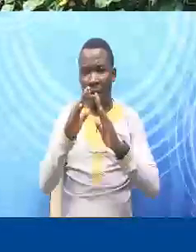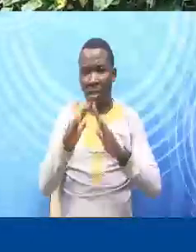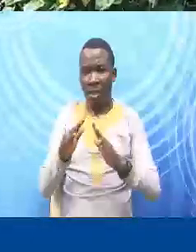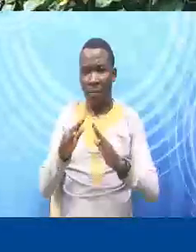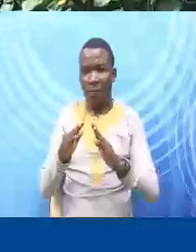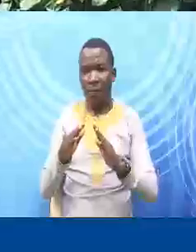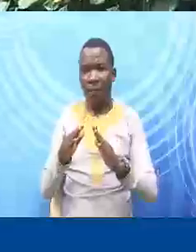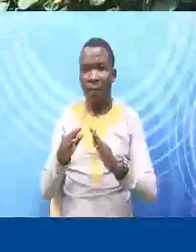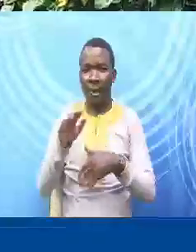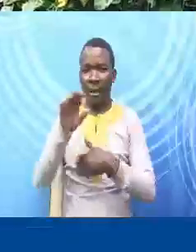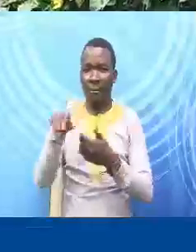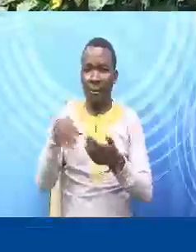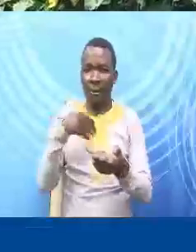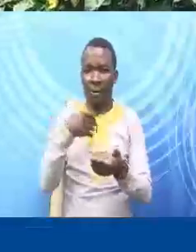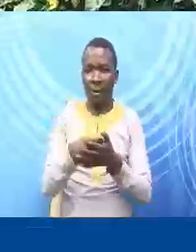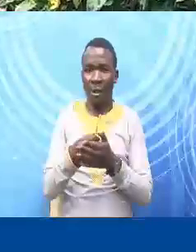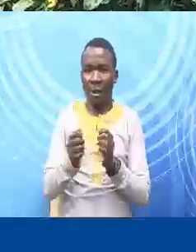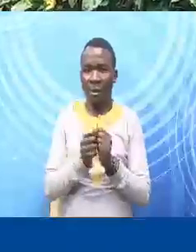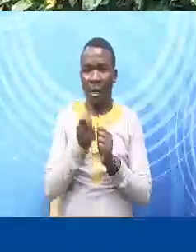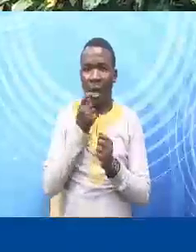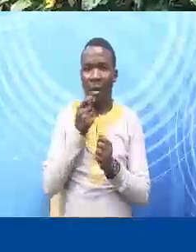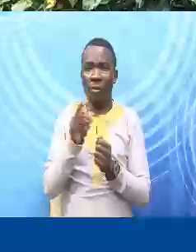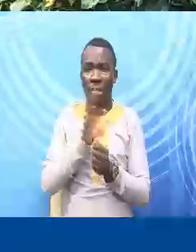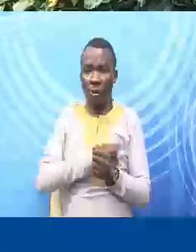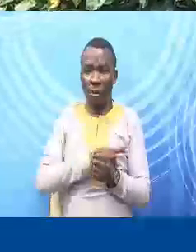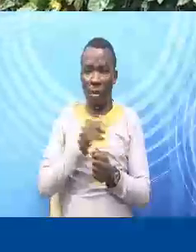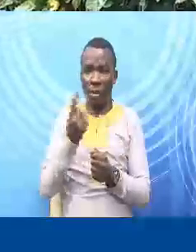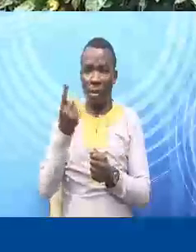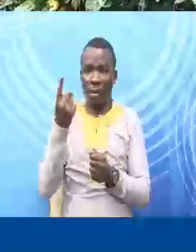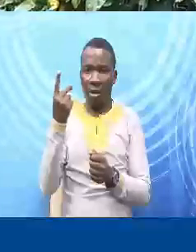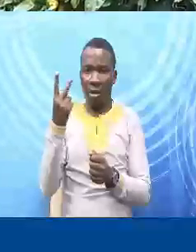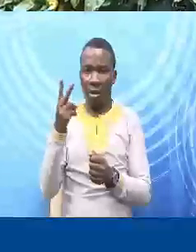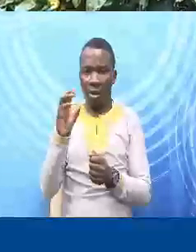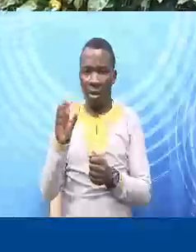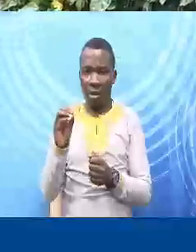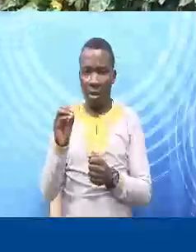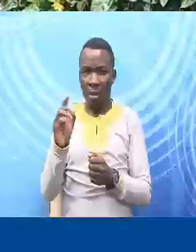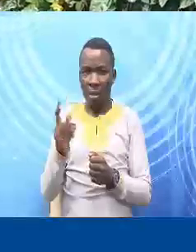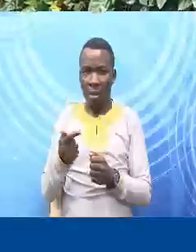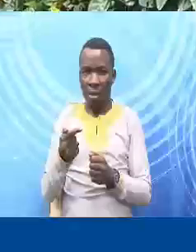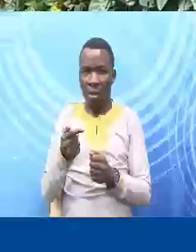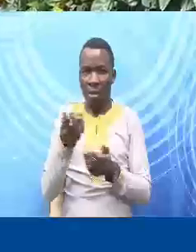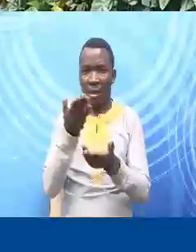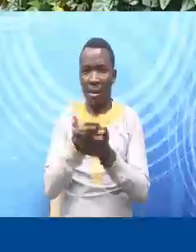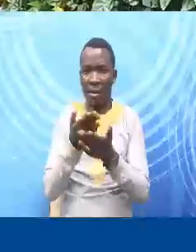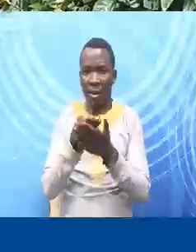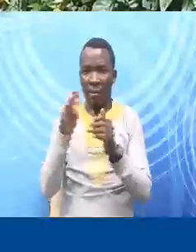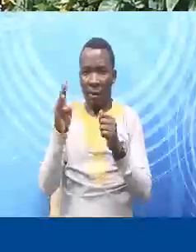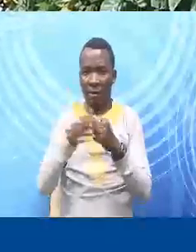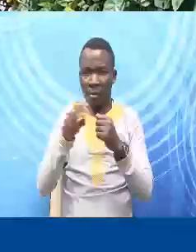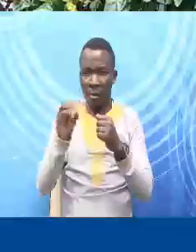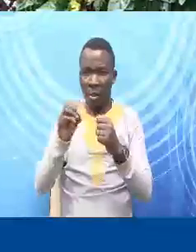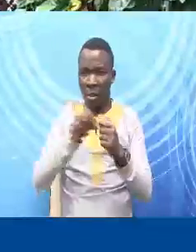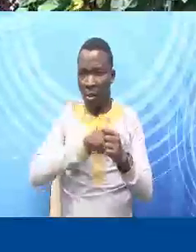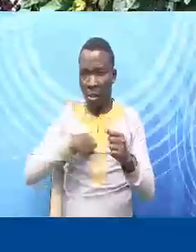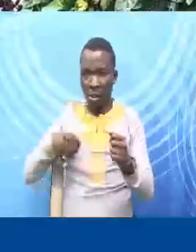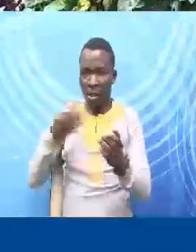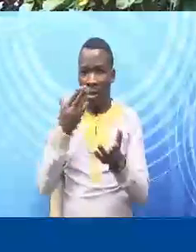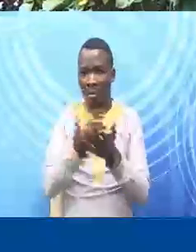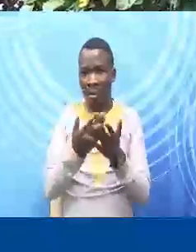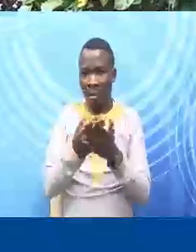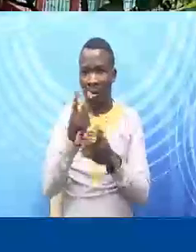120,000. Byageze nubwo mbaka 90 baranga, bigeze nubwo mbaka 20 kubera baranga